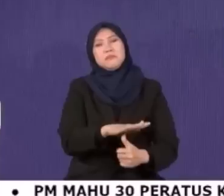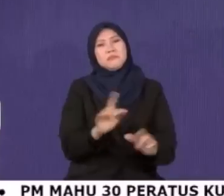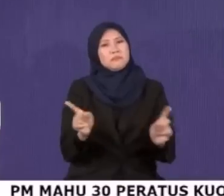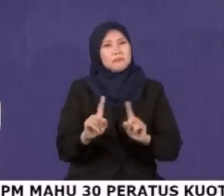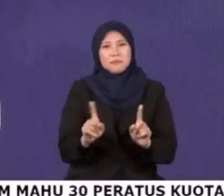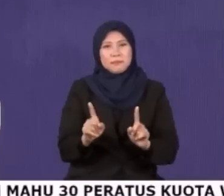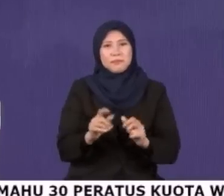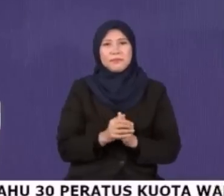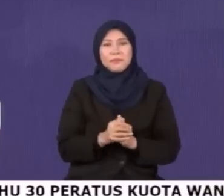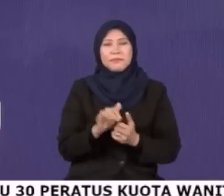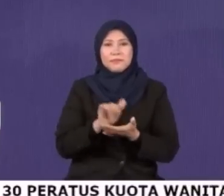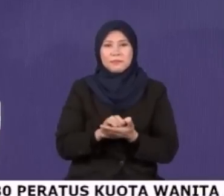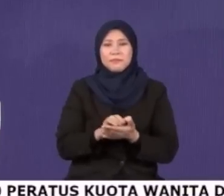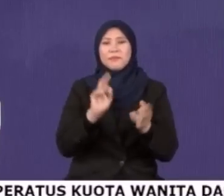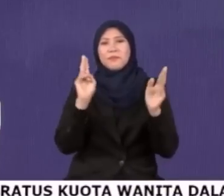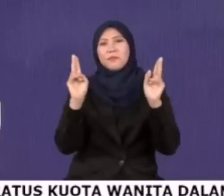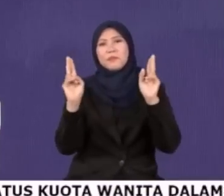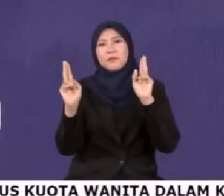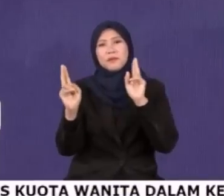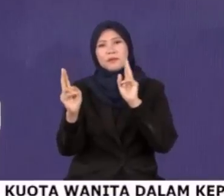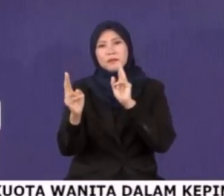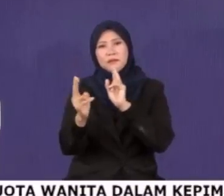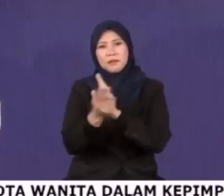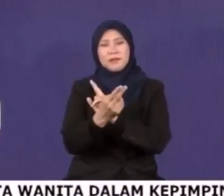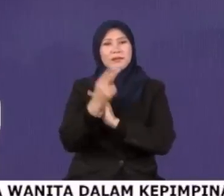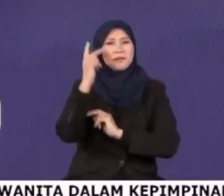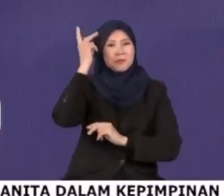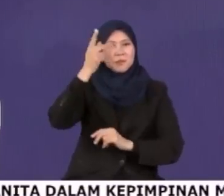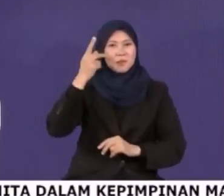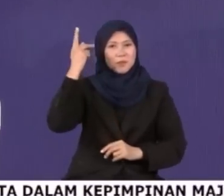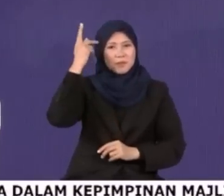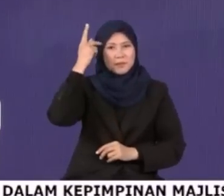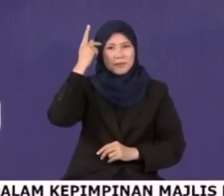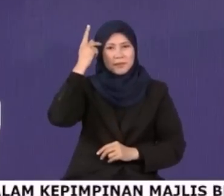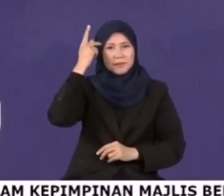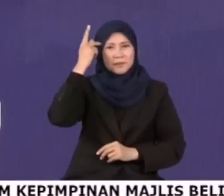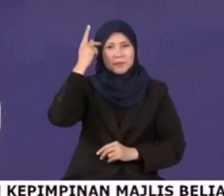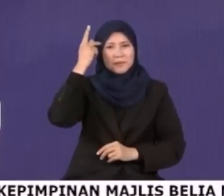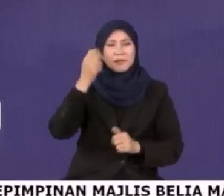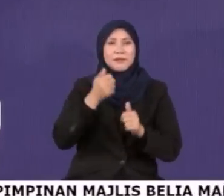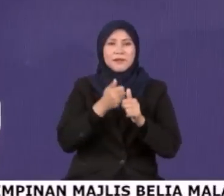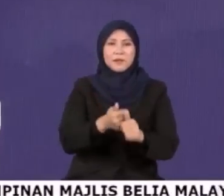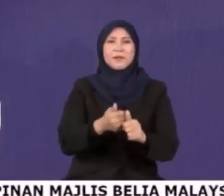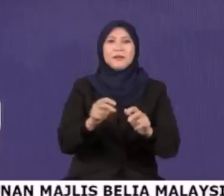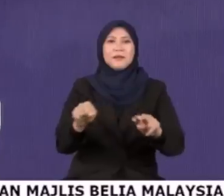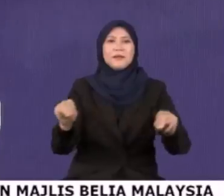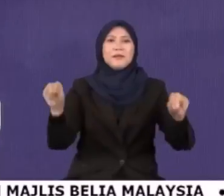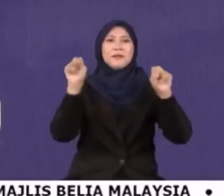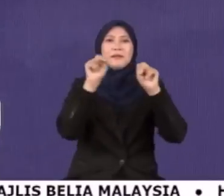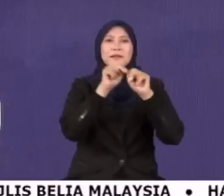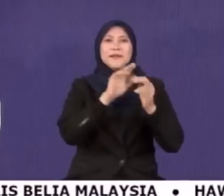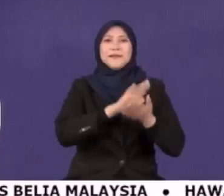inilah perubahan dalam arti kata politik yang berdasarkan nilai